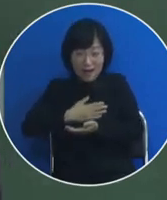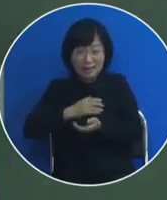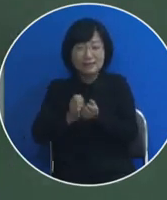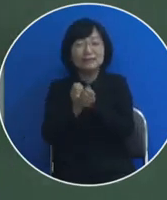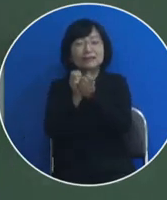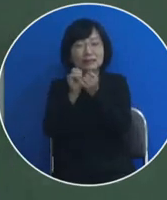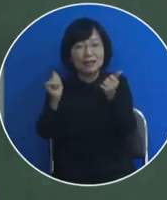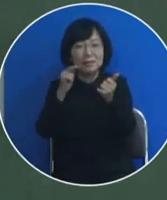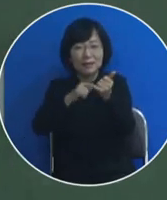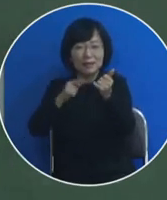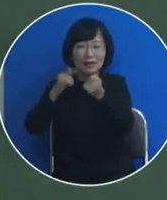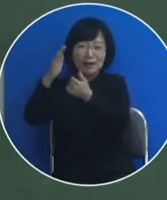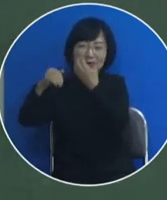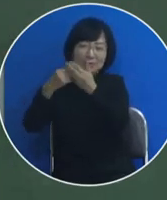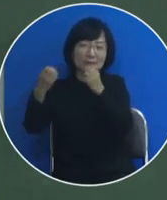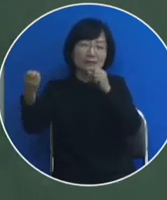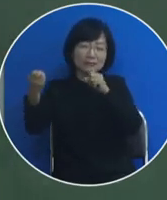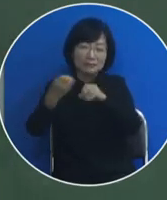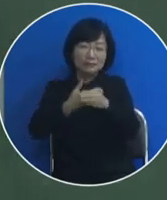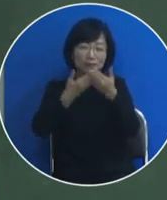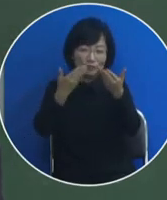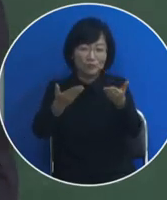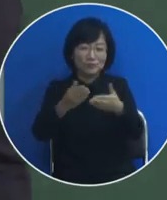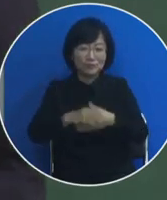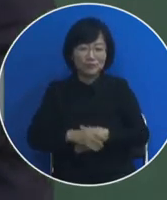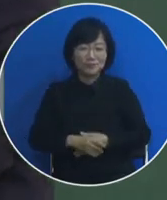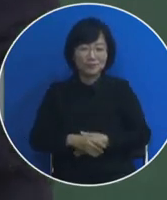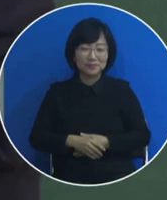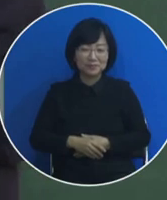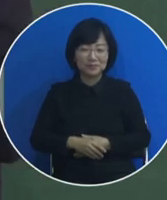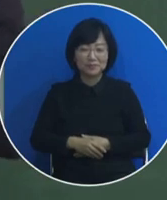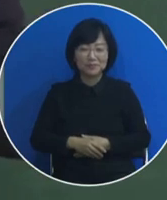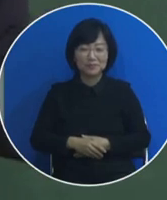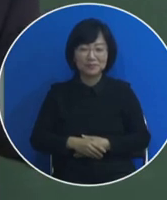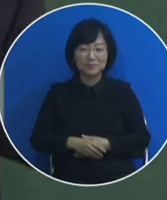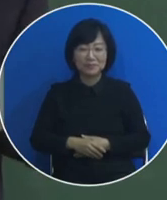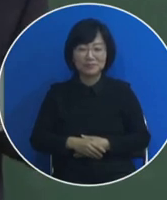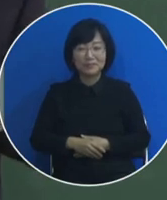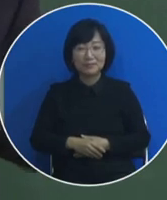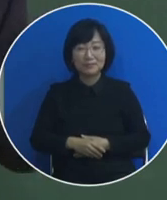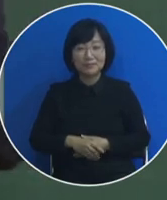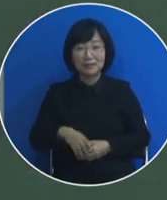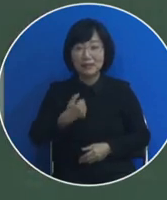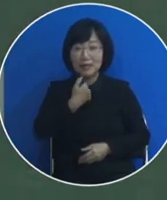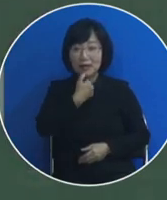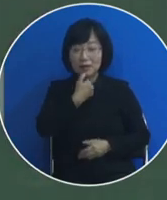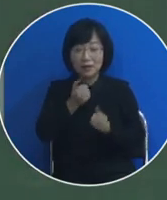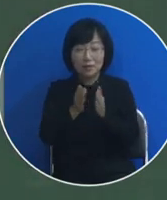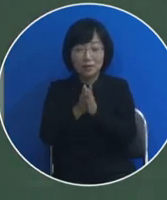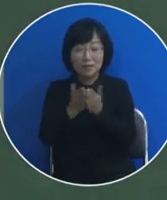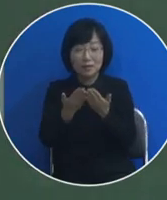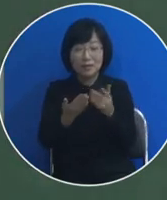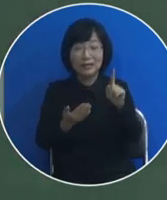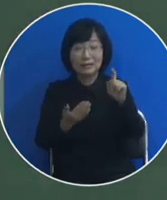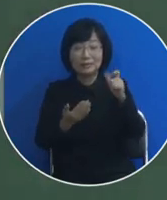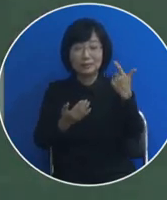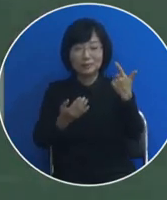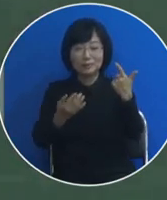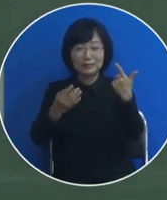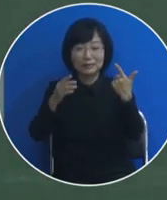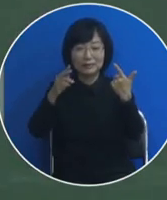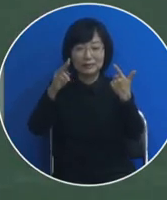없죠. And those who knew this, those who moved within this, God had no choice but to answer them inside of their fields. 로마서 16장 25절, 영세